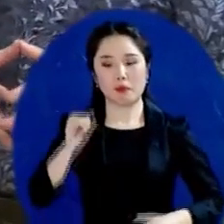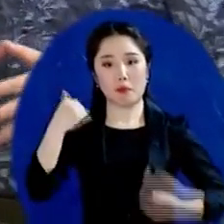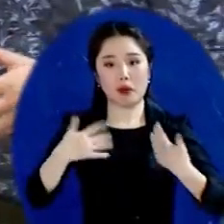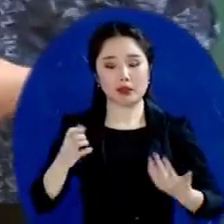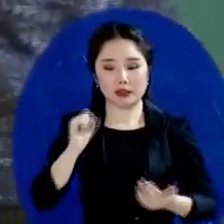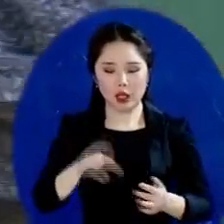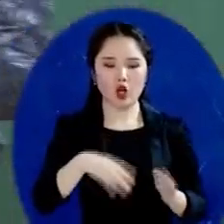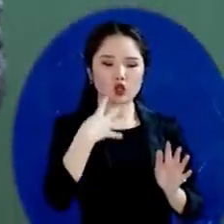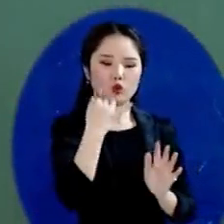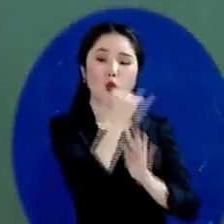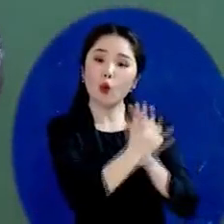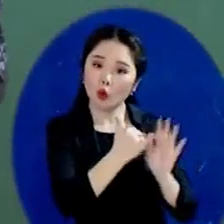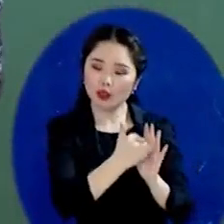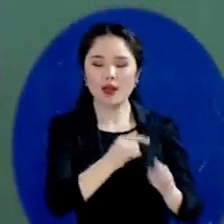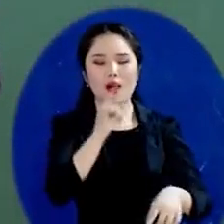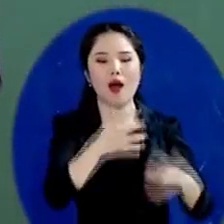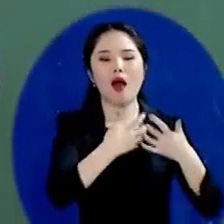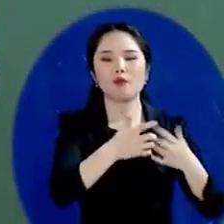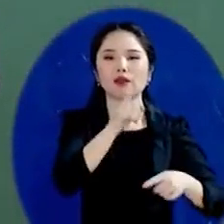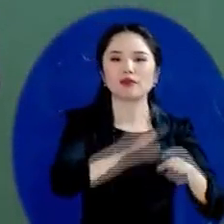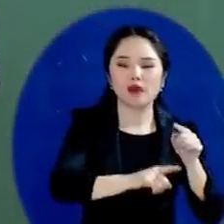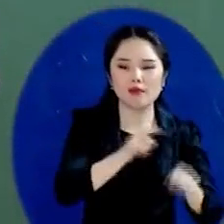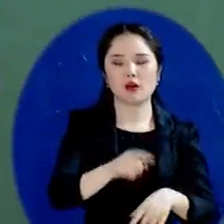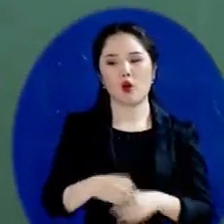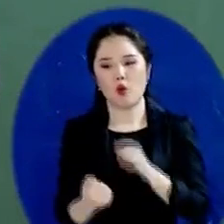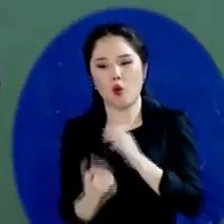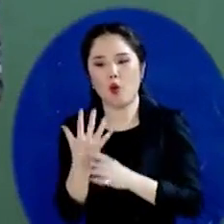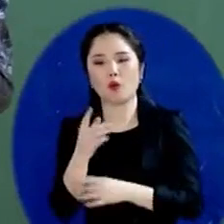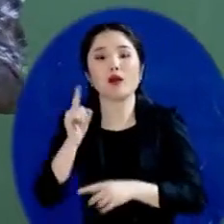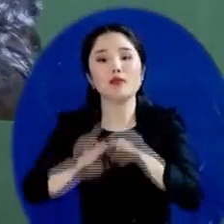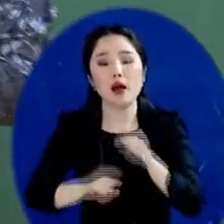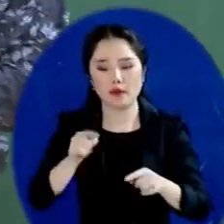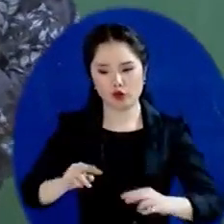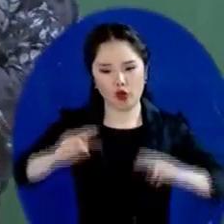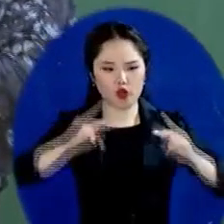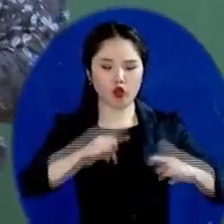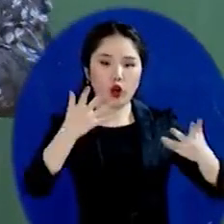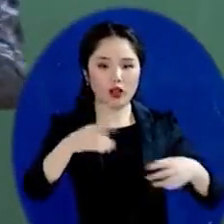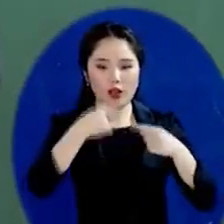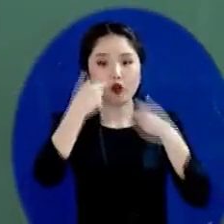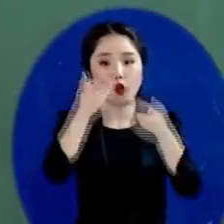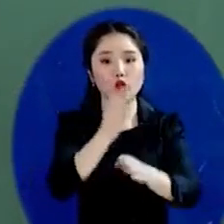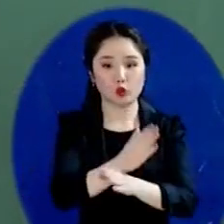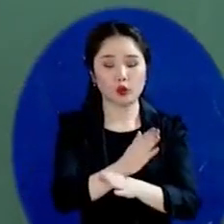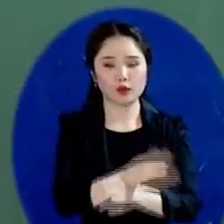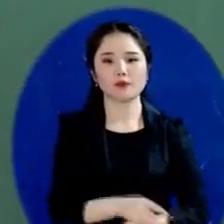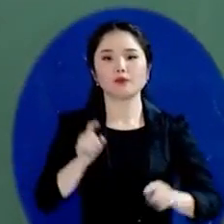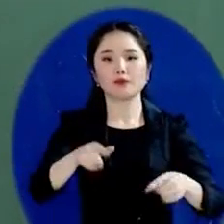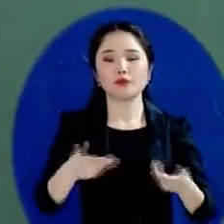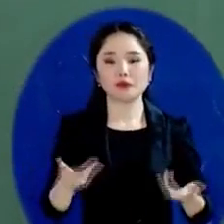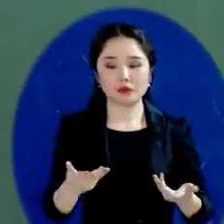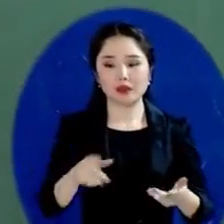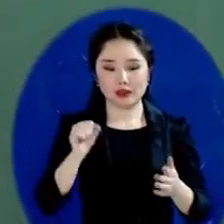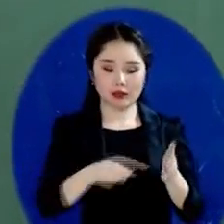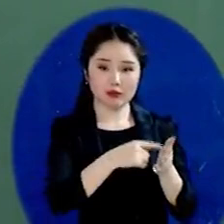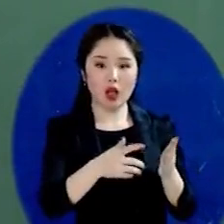Багшин сая жилийн дөрвөн улиралд амьтад болон ургамалд гардаг өөрчлөлтүүдийн талаар ярьлаа. Тэгвэл